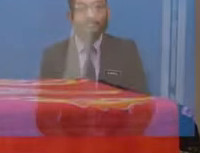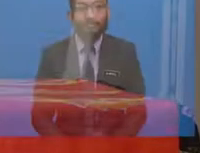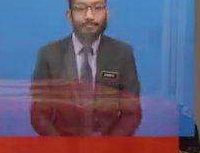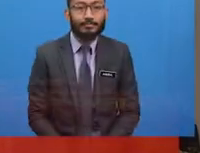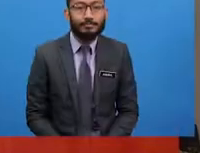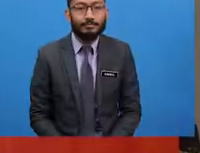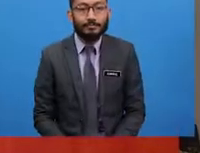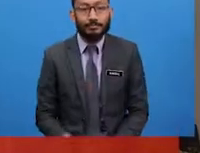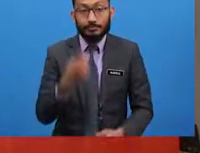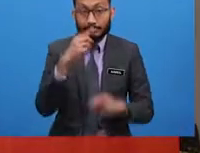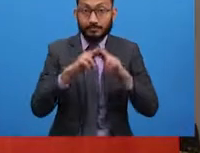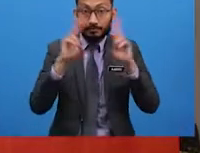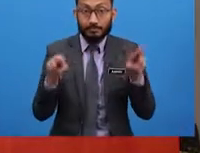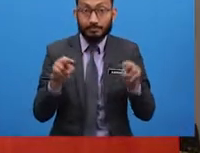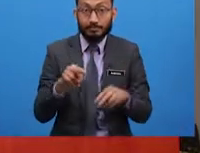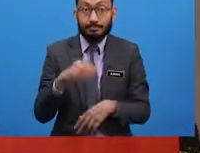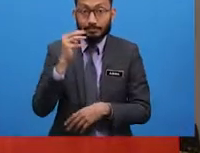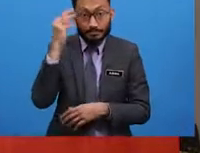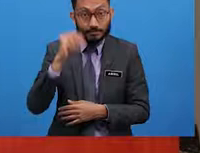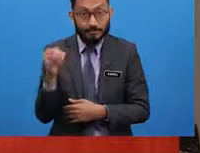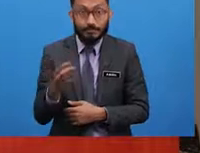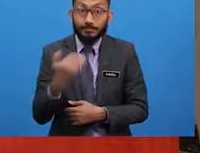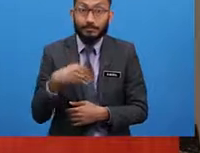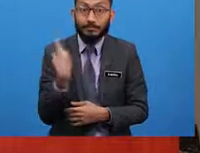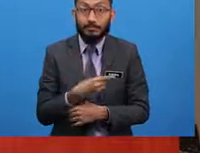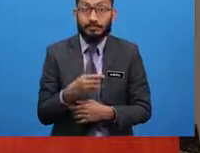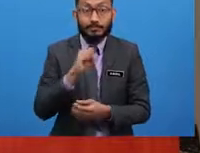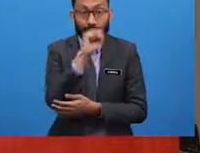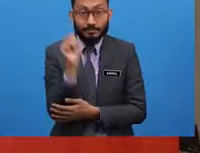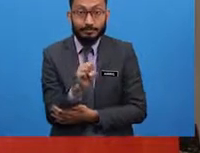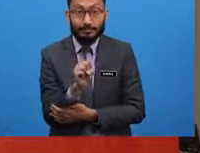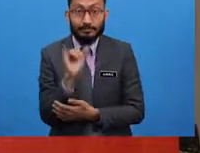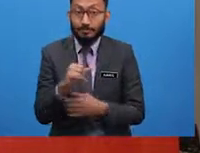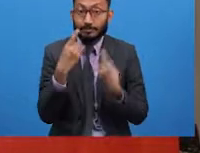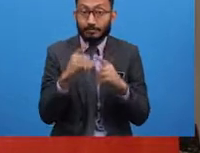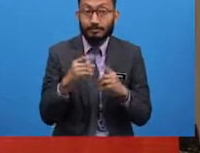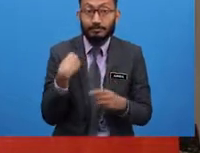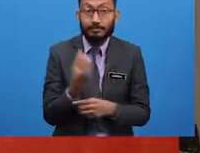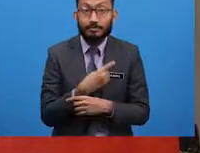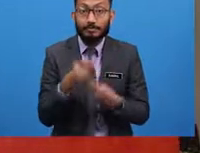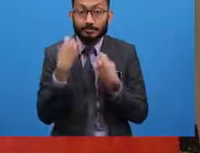Untuk menguji tahap kefahaman murid, mari kita cuba menjawab beberapa soalan yang telah cikgu sediakan.